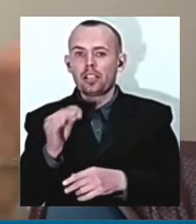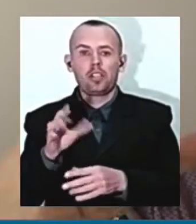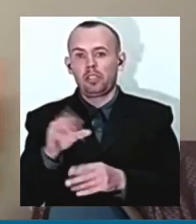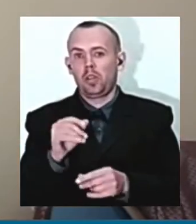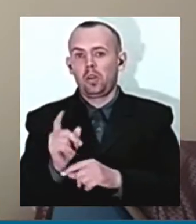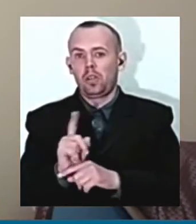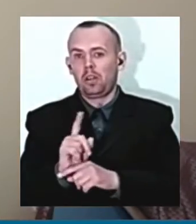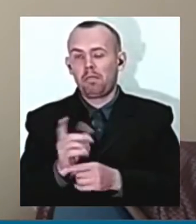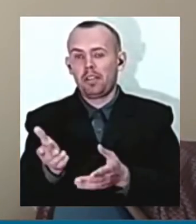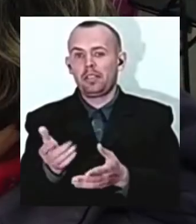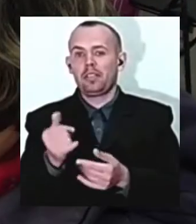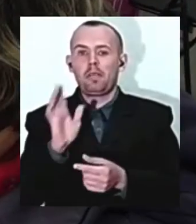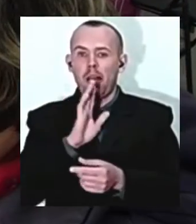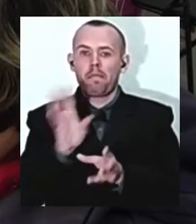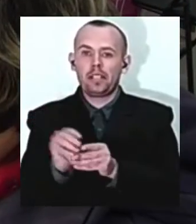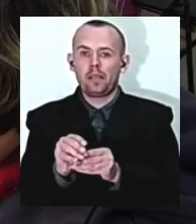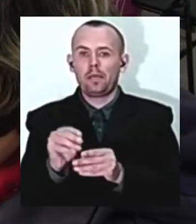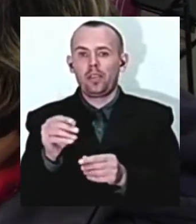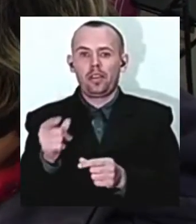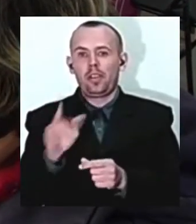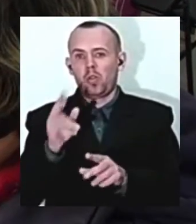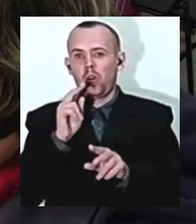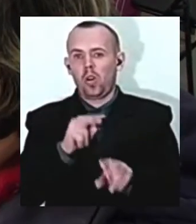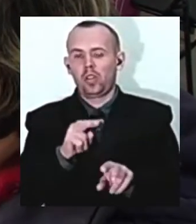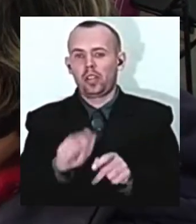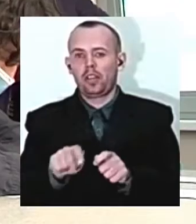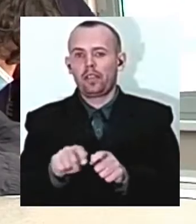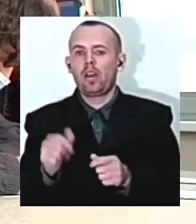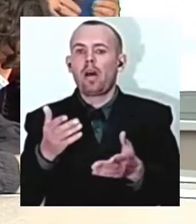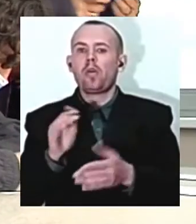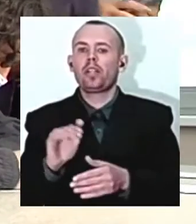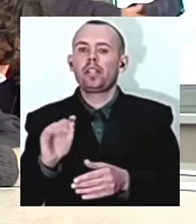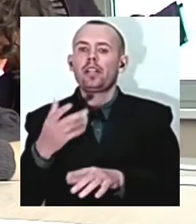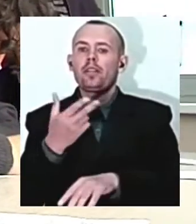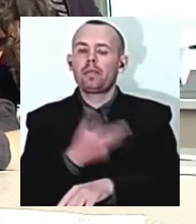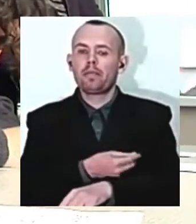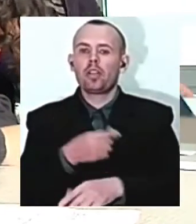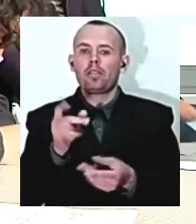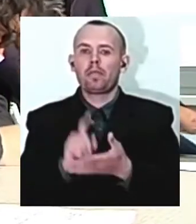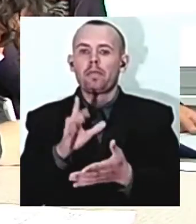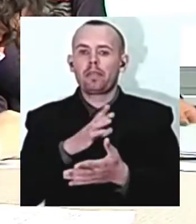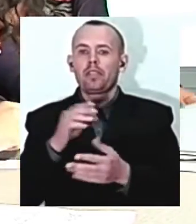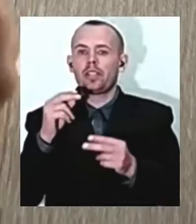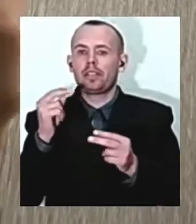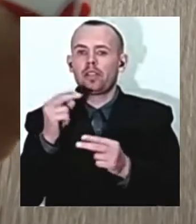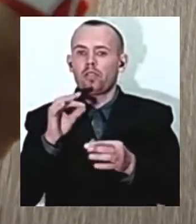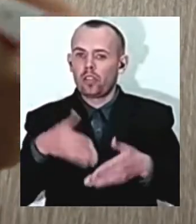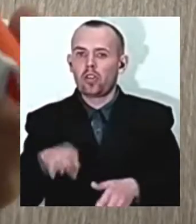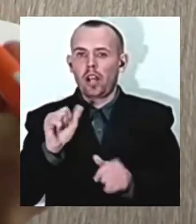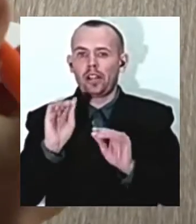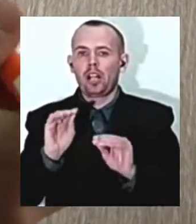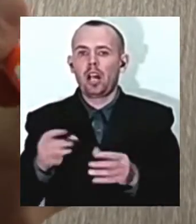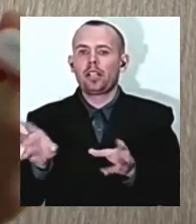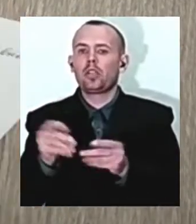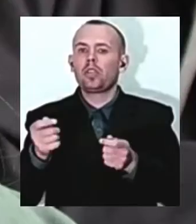с ними, они будут их контролировать. Аби дитину прищепили, потрібно мати свідоцтво про народження та декларацію сімейним лікарем.